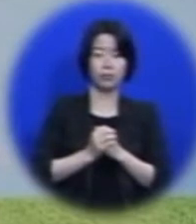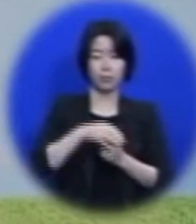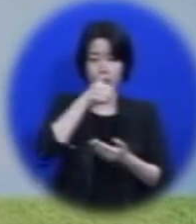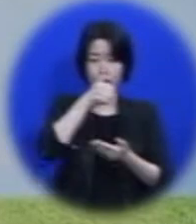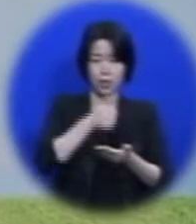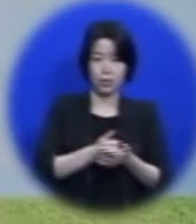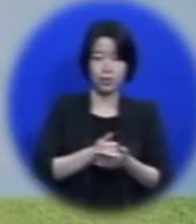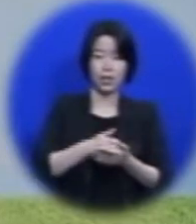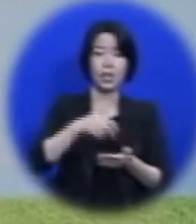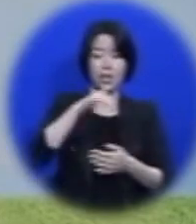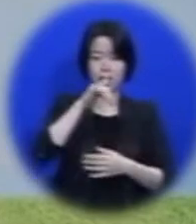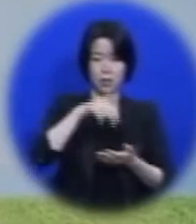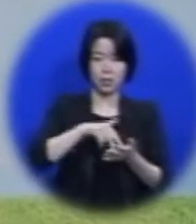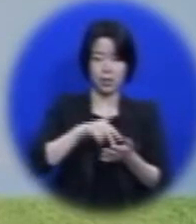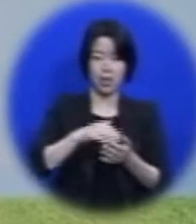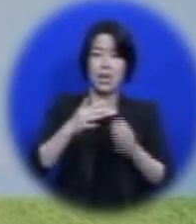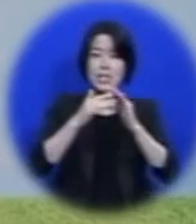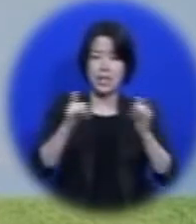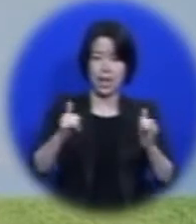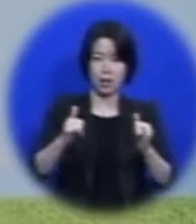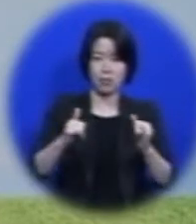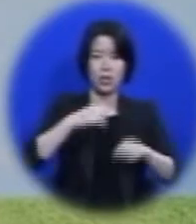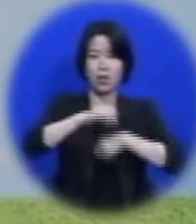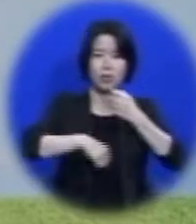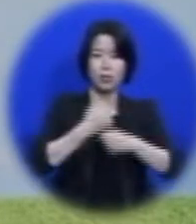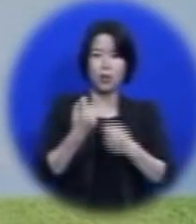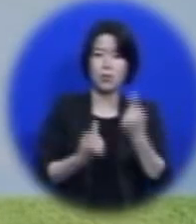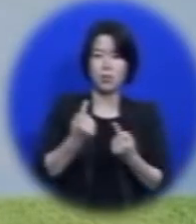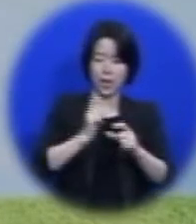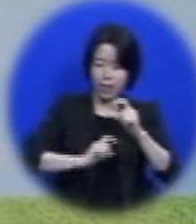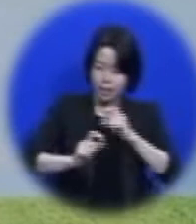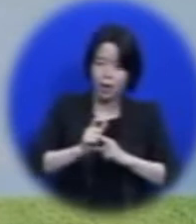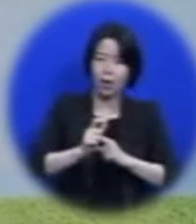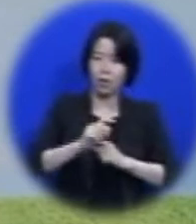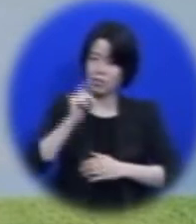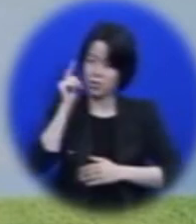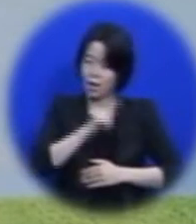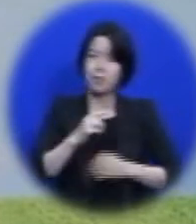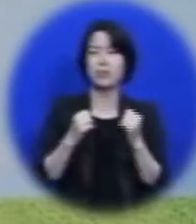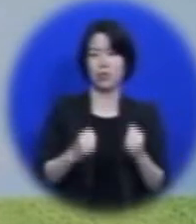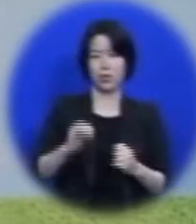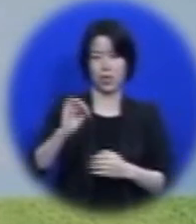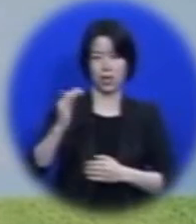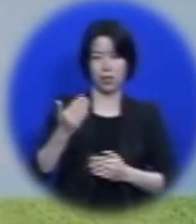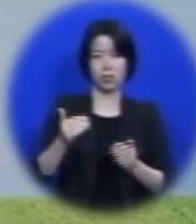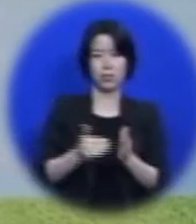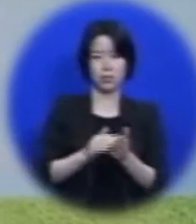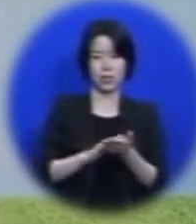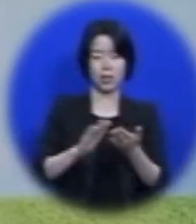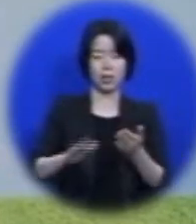죄에 있어서만큼은 사람은 동물보다도 더 나쁜 존재가 되었습니다.